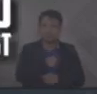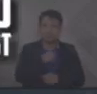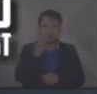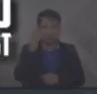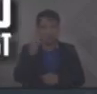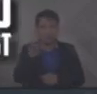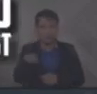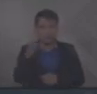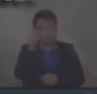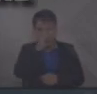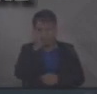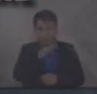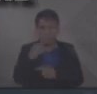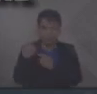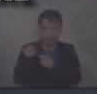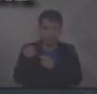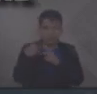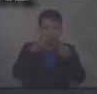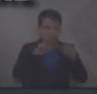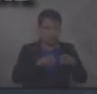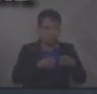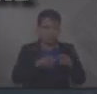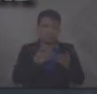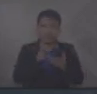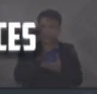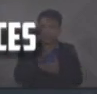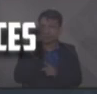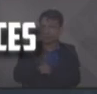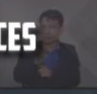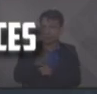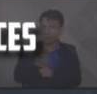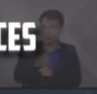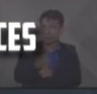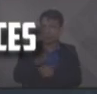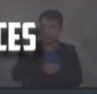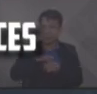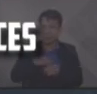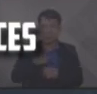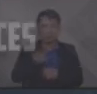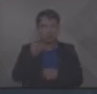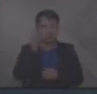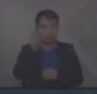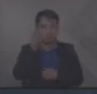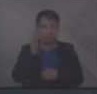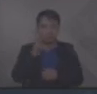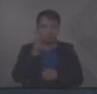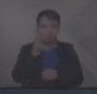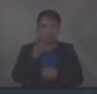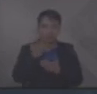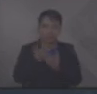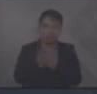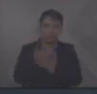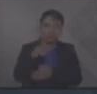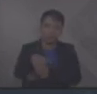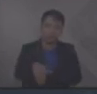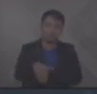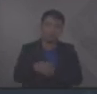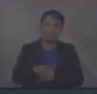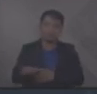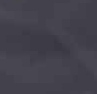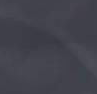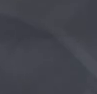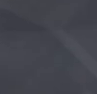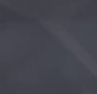bilang Pilipino, tungkulin nating alamin ang karapat-dapat na iboto. Ako po si Lucy Cruz Valdez. Magandang gabi po sa inyong